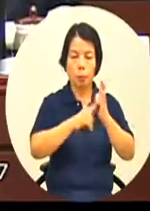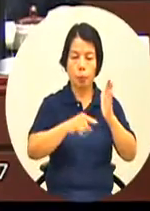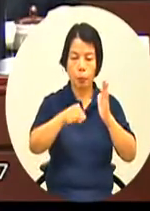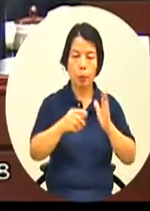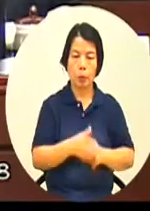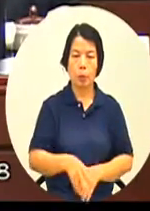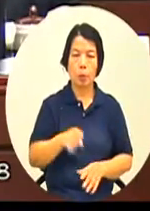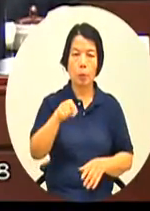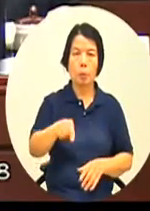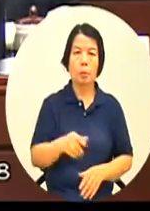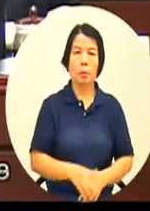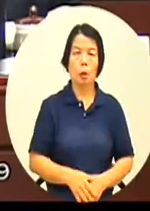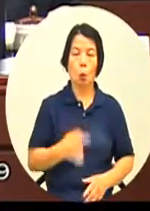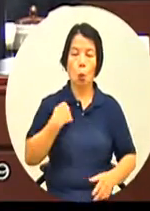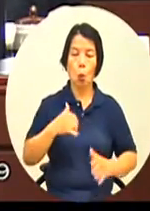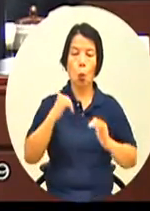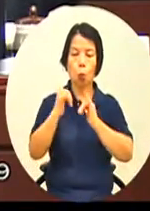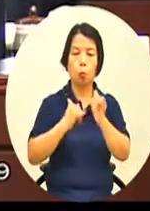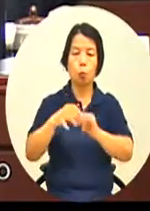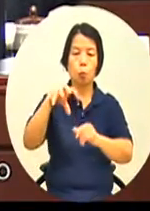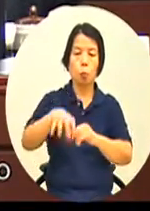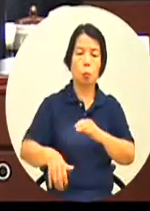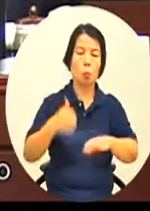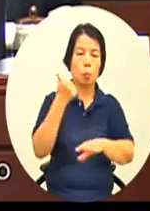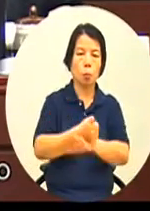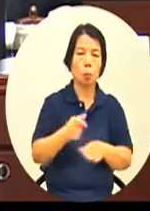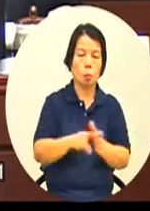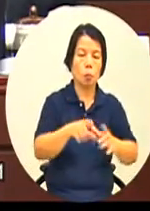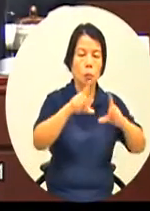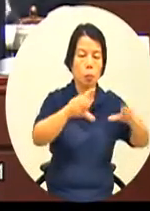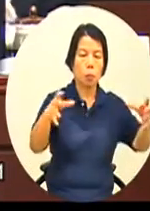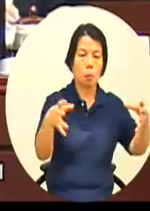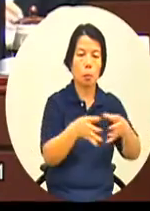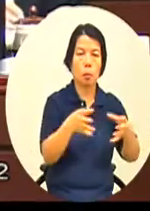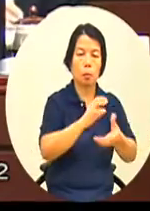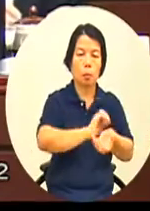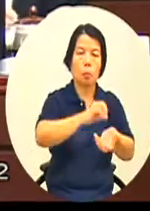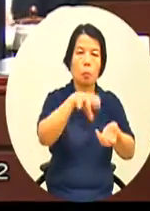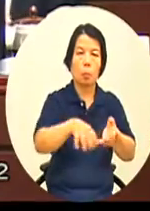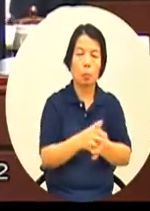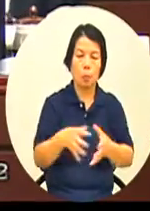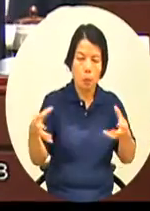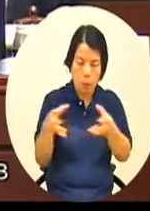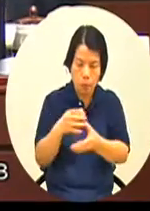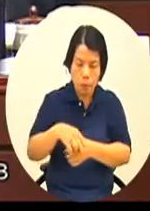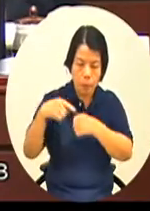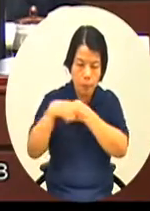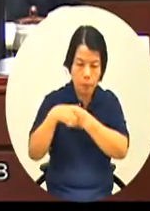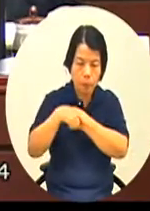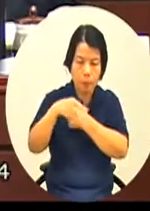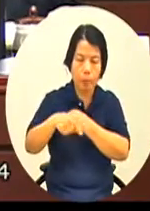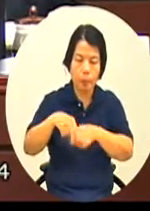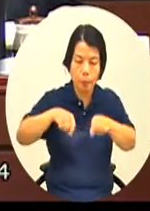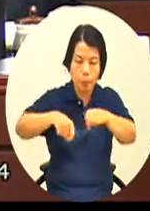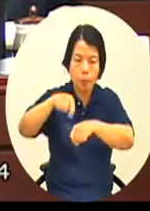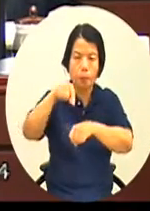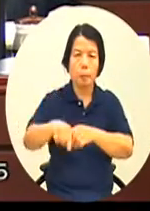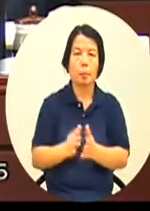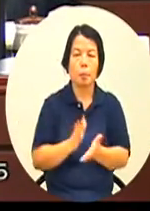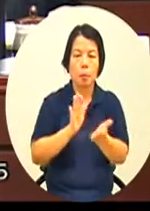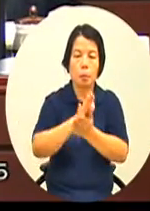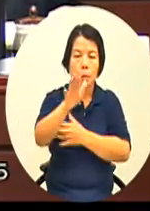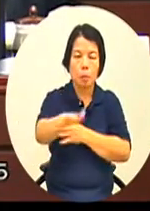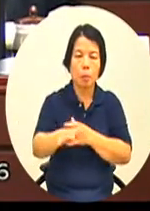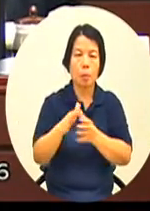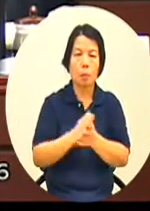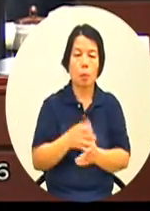是我在社会局的时候跟大同医院共同去做规划跟设计，那其实也对于说如果未来的社区